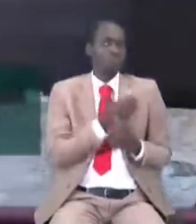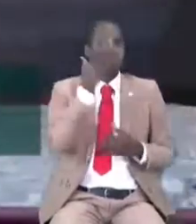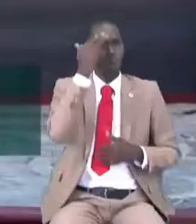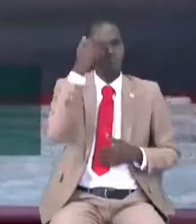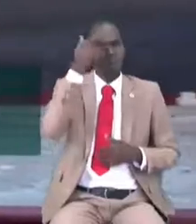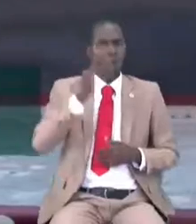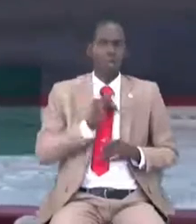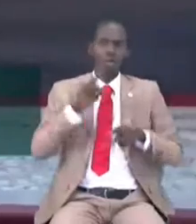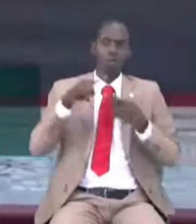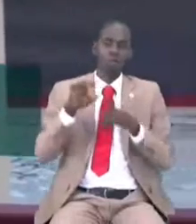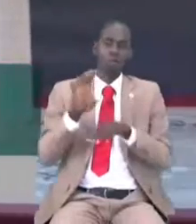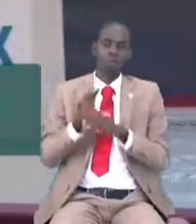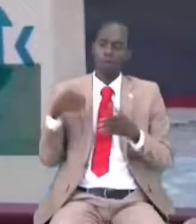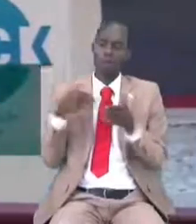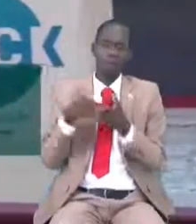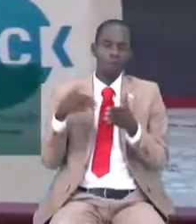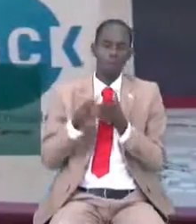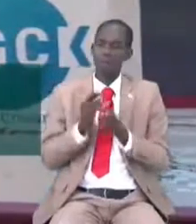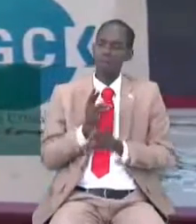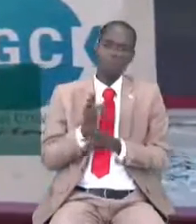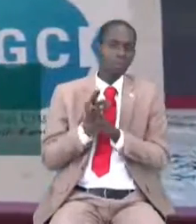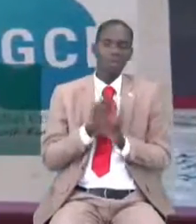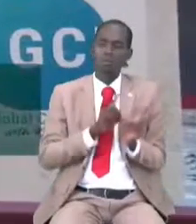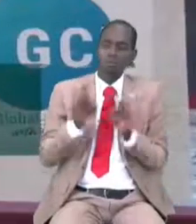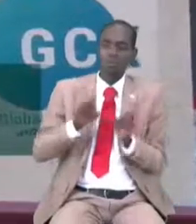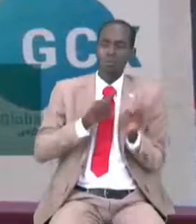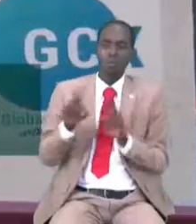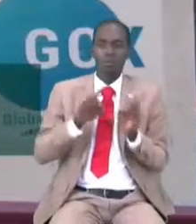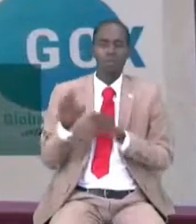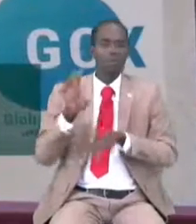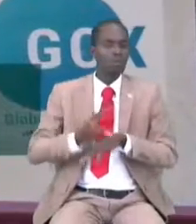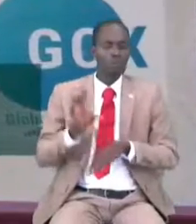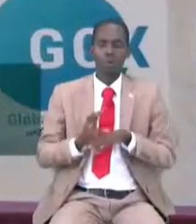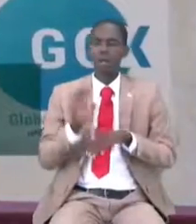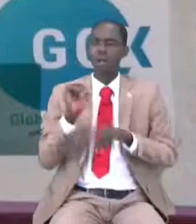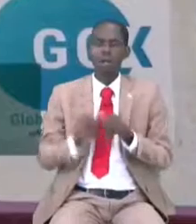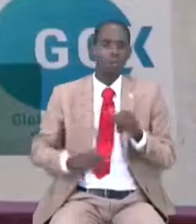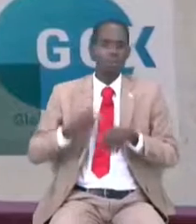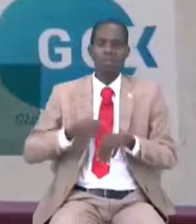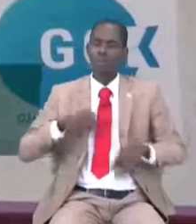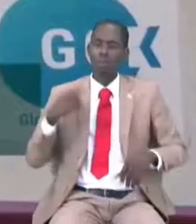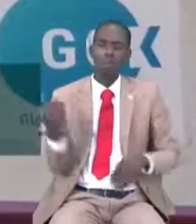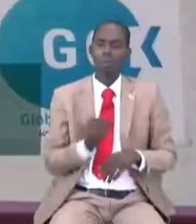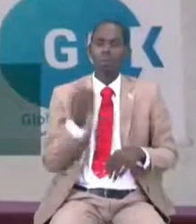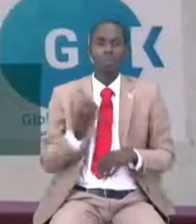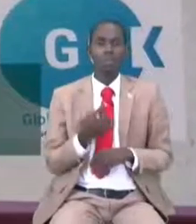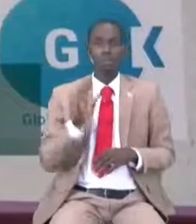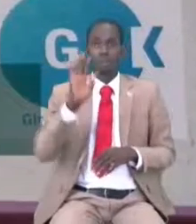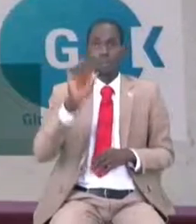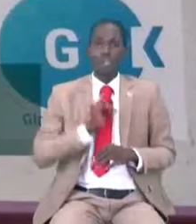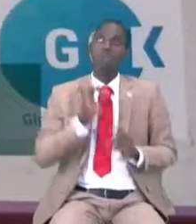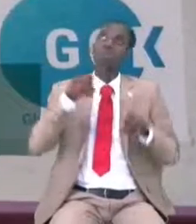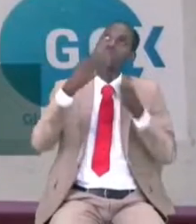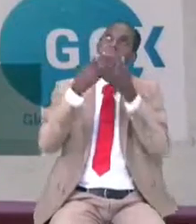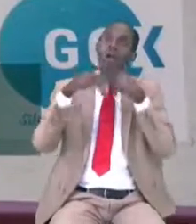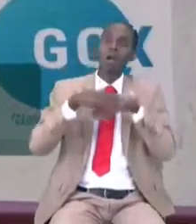ciel, parce que j'ai fait ceci, parce que je fais cela. Vous comprenez? Notre espérance pour le